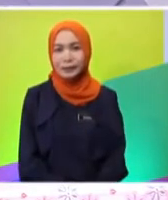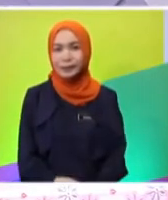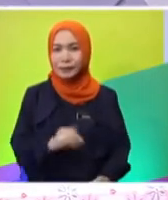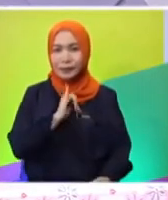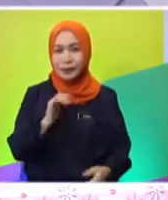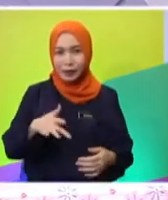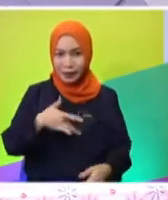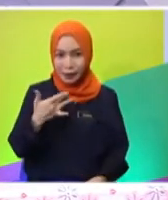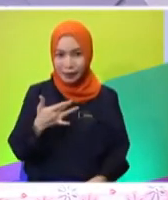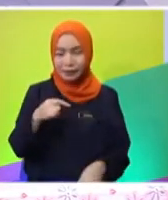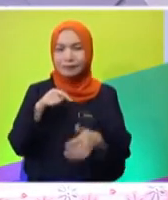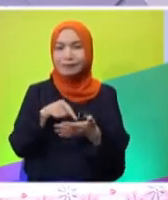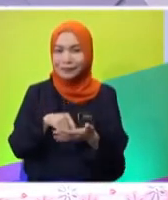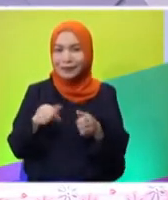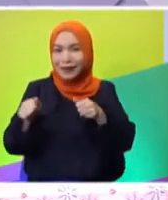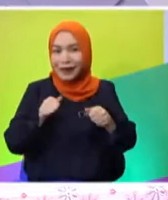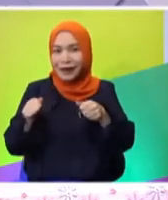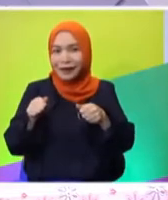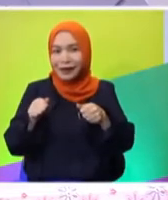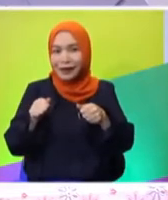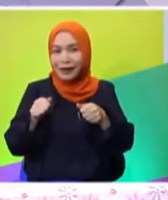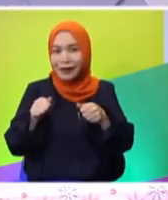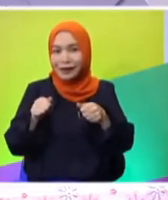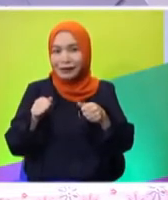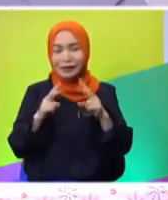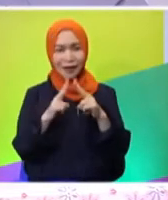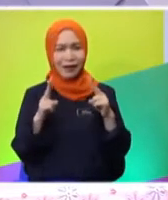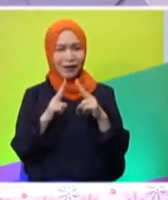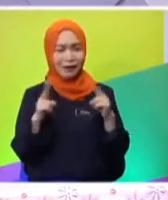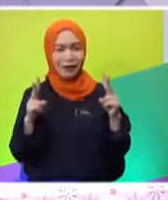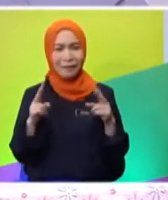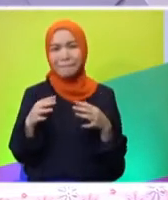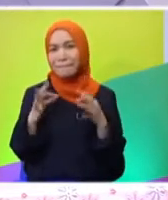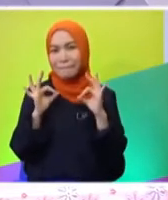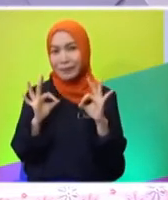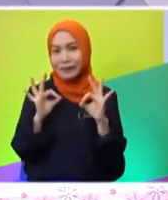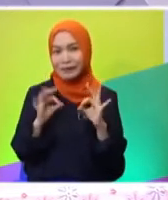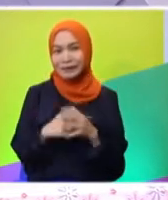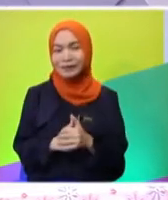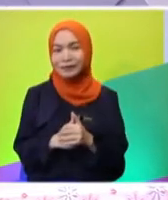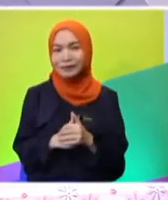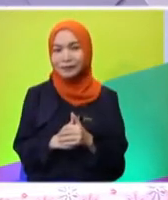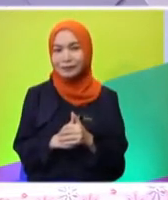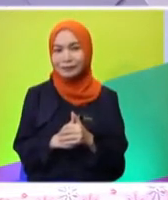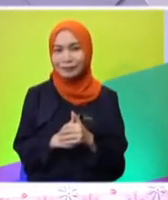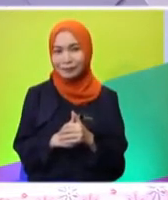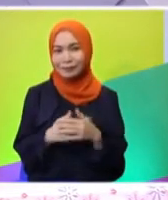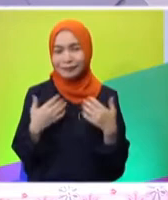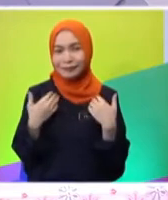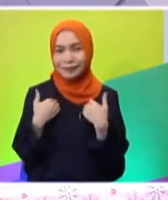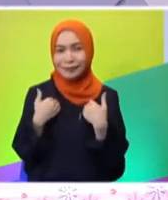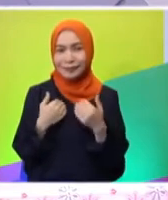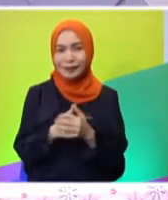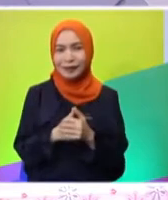propaedeutic paling sonosekar digital make baju hanina ya Ada nisbahnya ada adanya